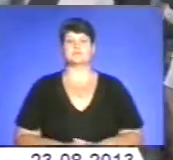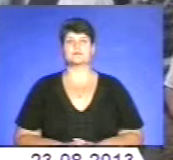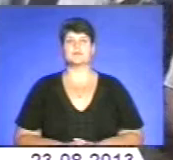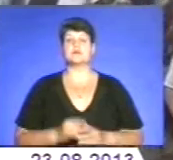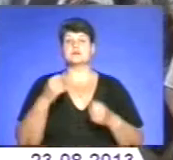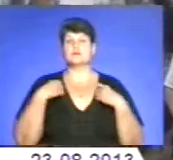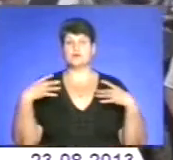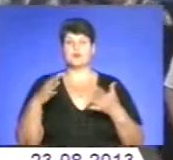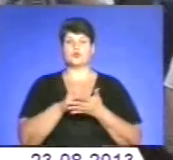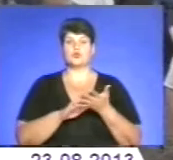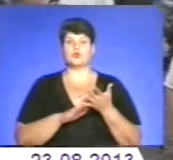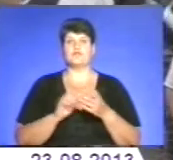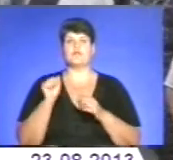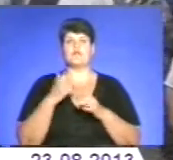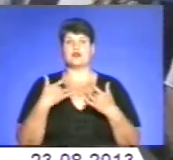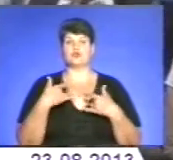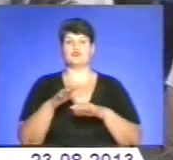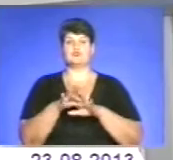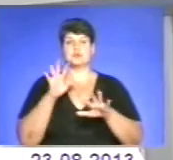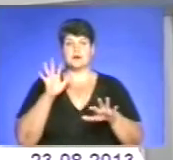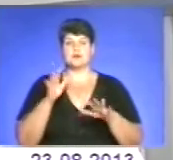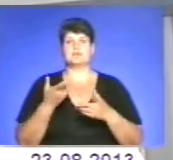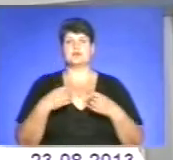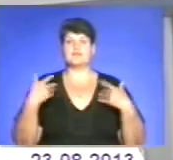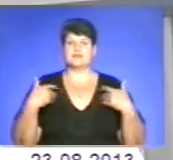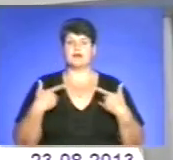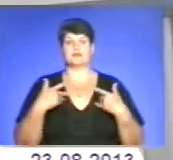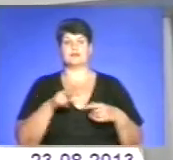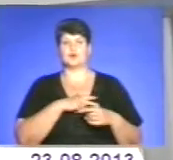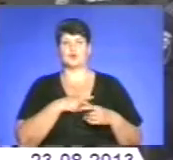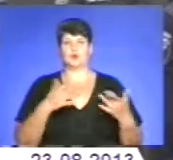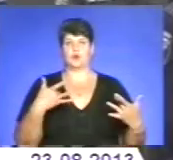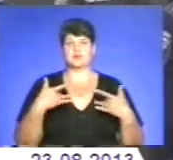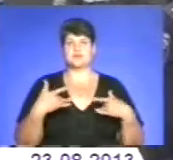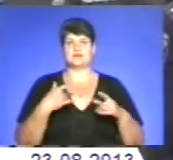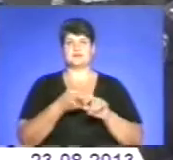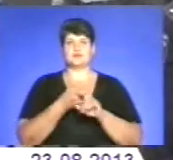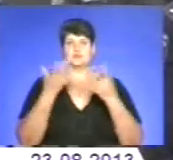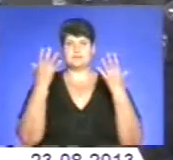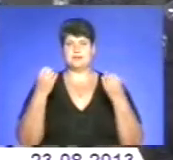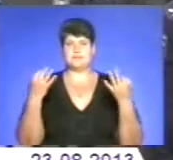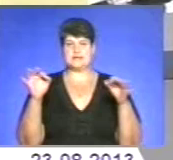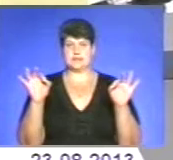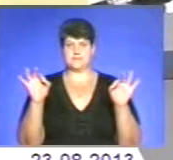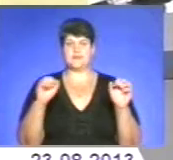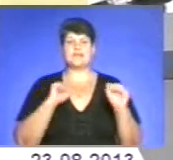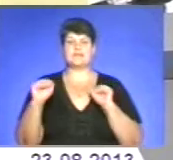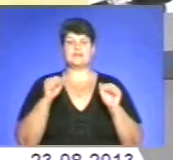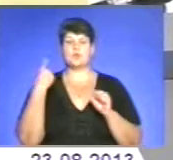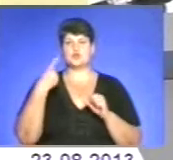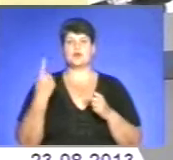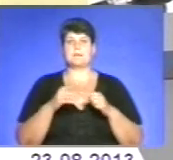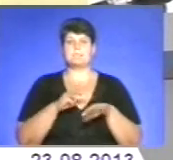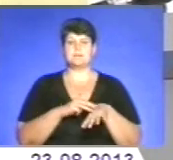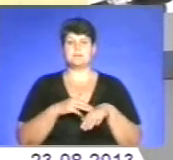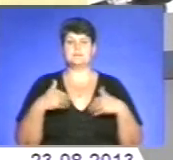Відтак святкування продовжили в актовому залі. Привітання, нагороди, концерт – усе це з нагоди Дня Незалежності. Керівники обласної міліції